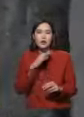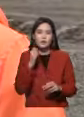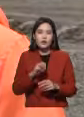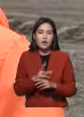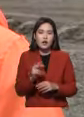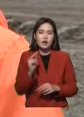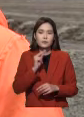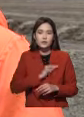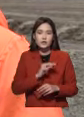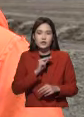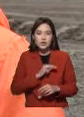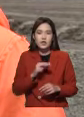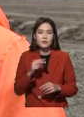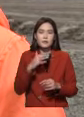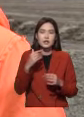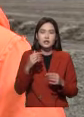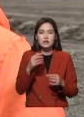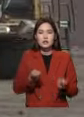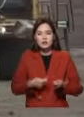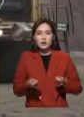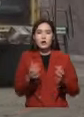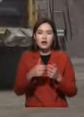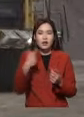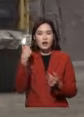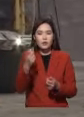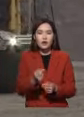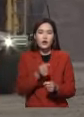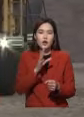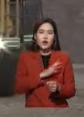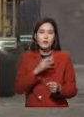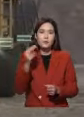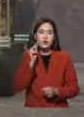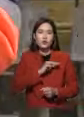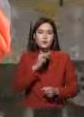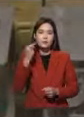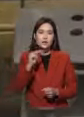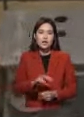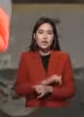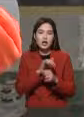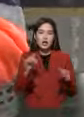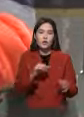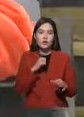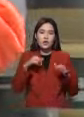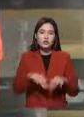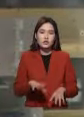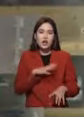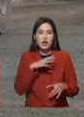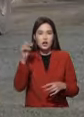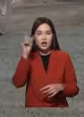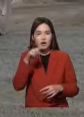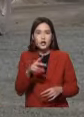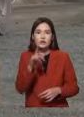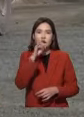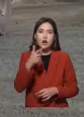кезінде осы кеніштің запасы 11%-ға артқан болатын. Кәсіпорын жұмыс сапасын арттыруға ерекше көңіл бөлген. Соның нәтижесінде кен орнына